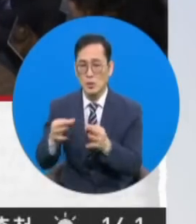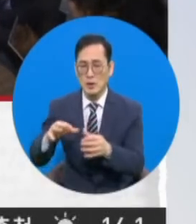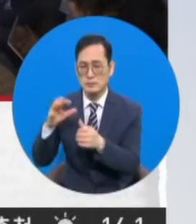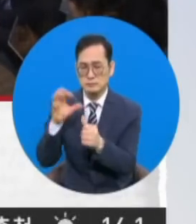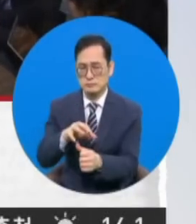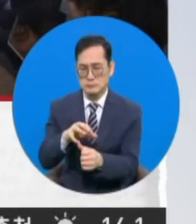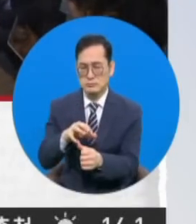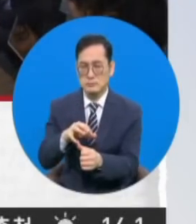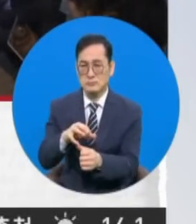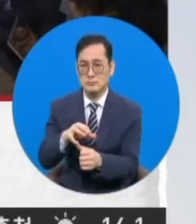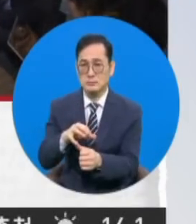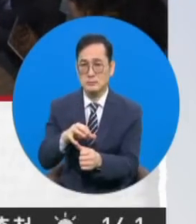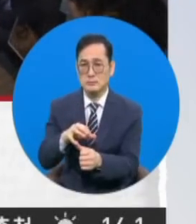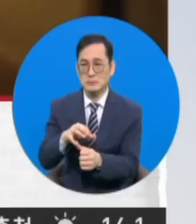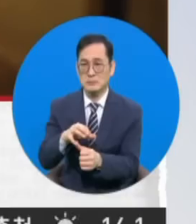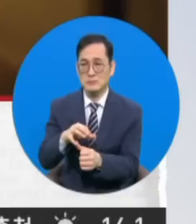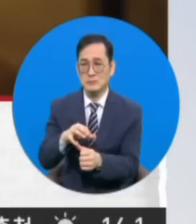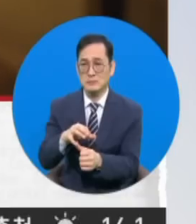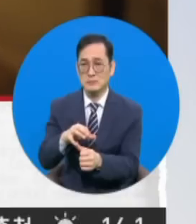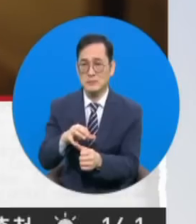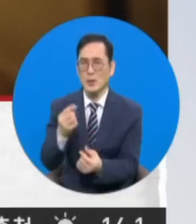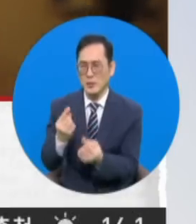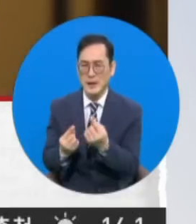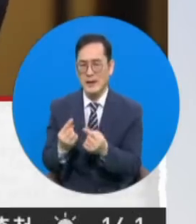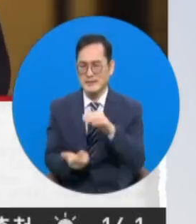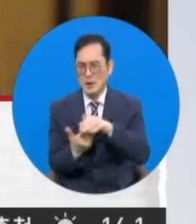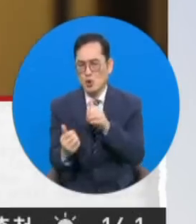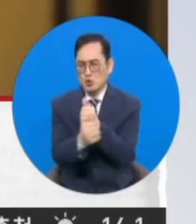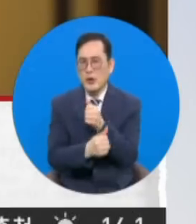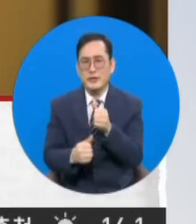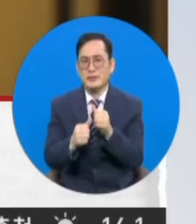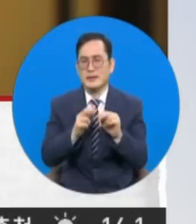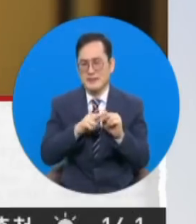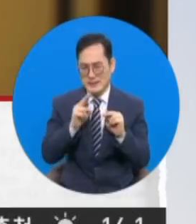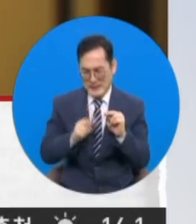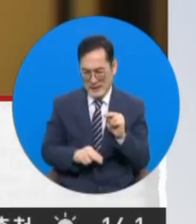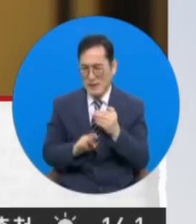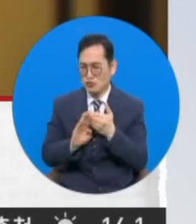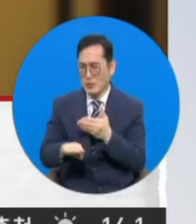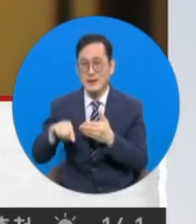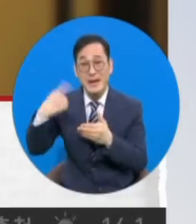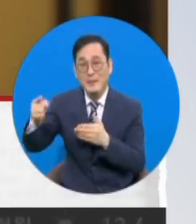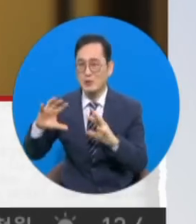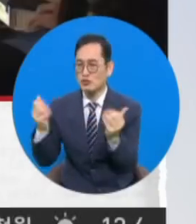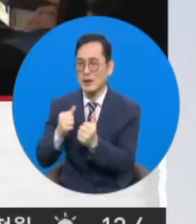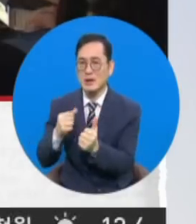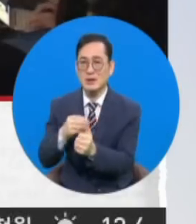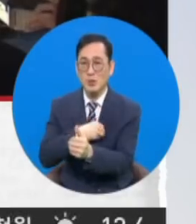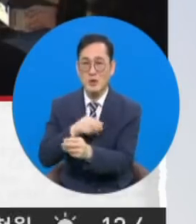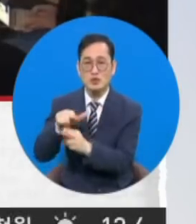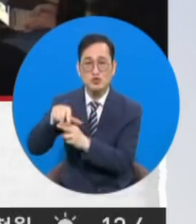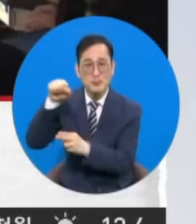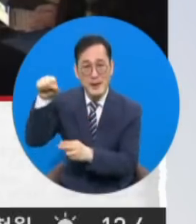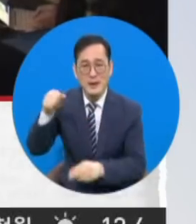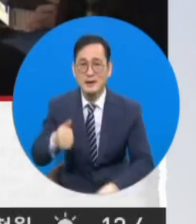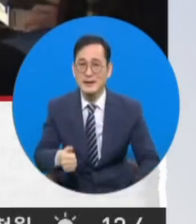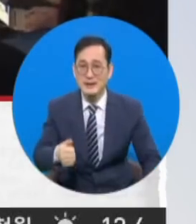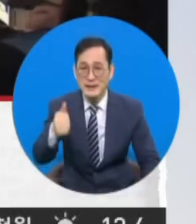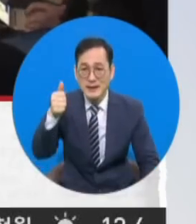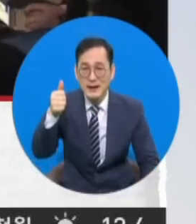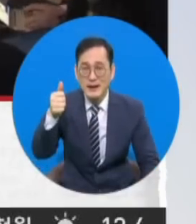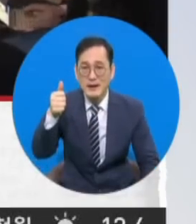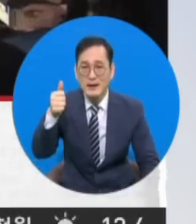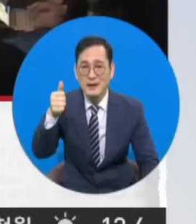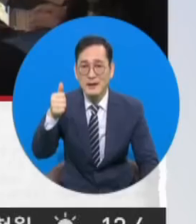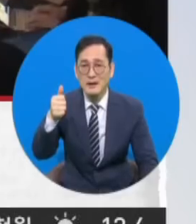받느니 최고위원을 사퇴함으로써 징계소에 좀 낮춰 가지고 총선을 출마할 수 있는 기회 정도는 보장받고 싶다라는